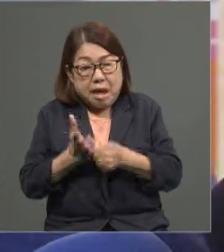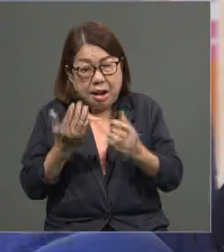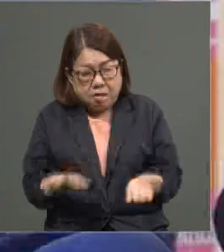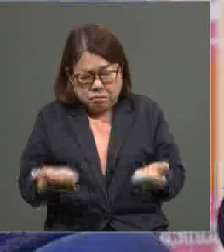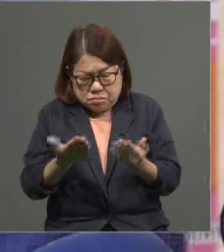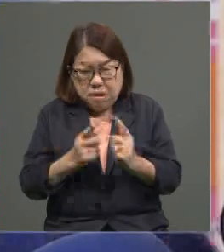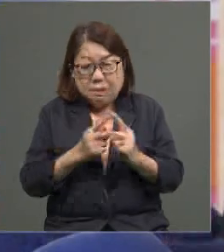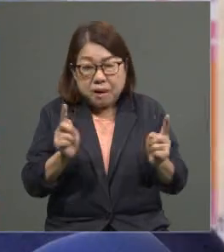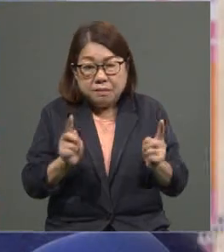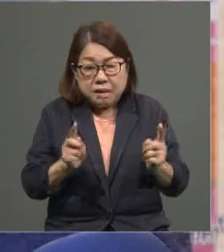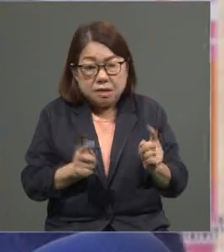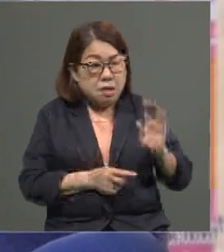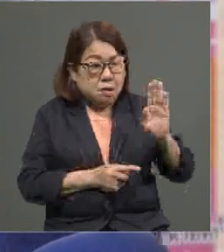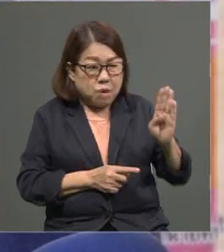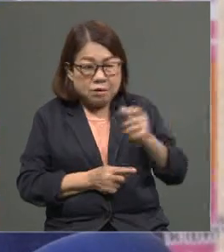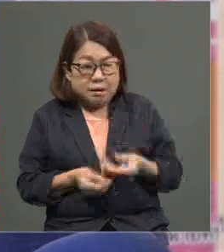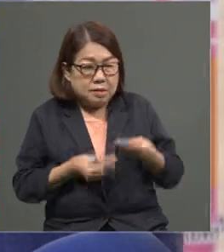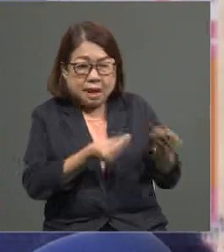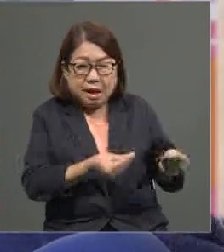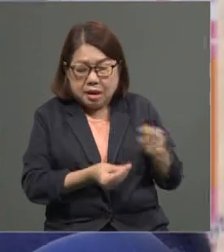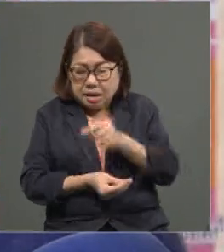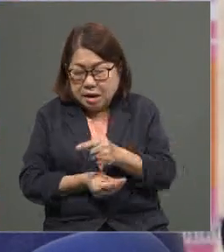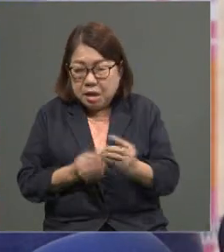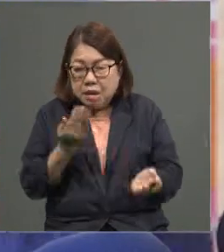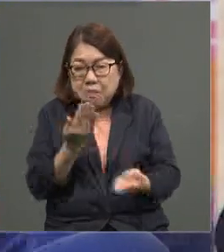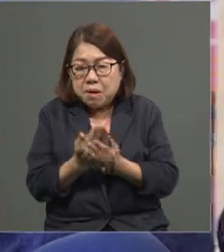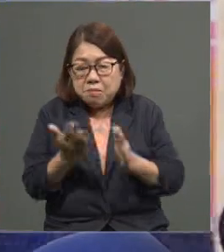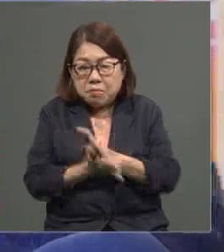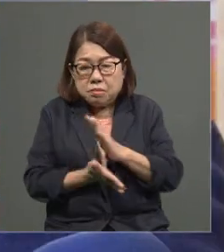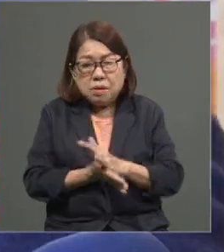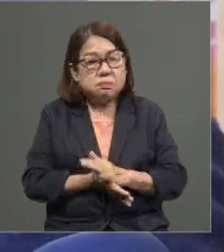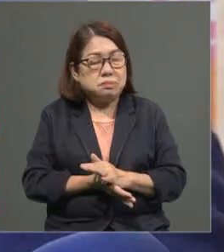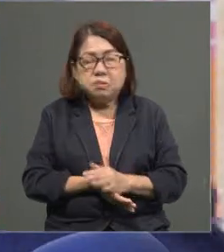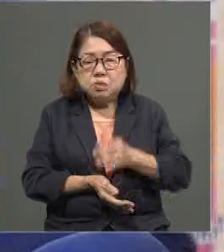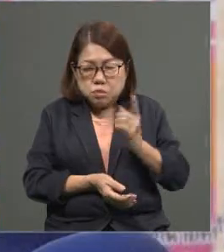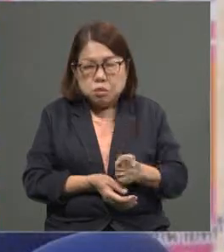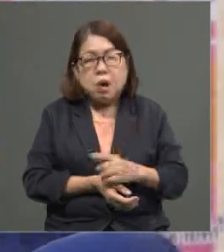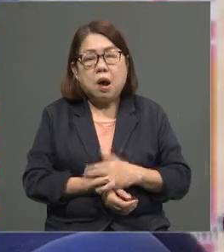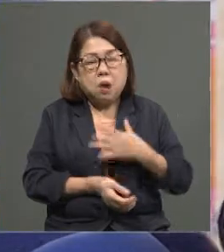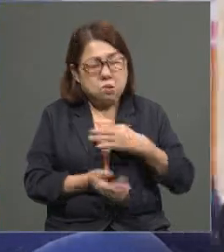ามีการทำเอกสารเท็จเข้ามาประกอบหรือไม่ให้รีบดำเนินคดีความเลยครับ